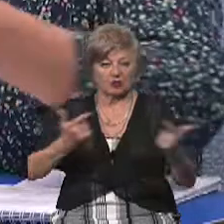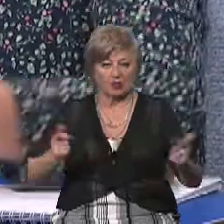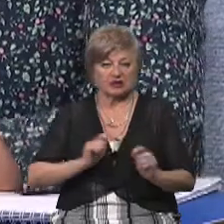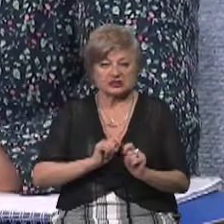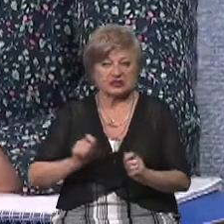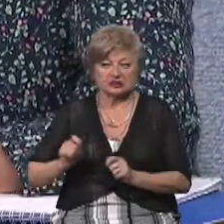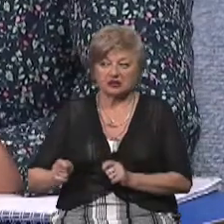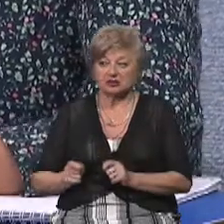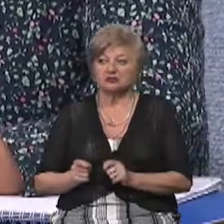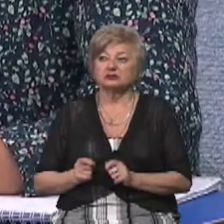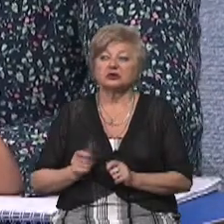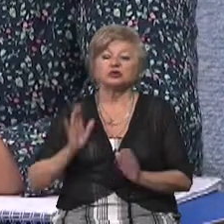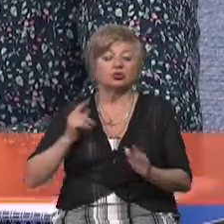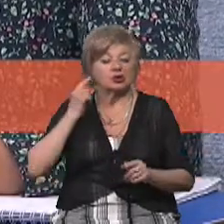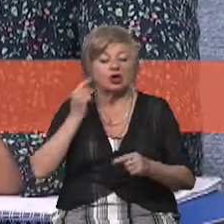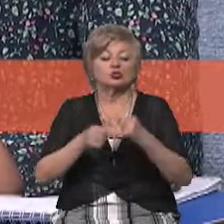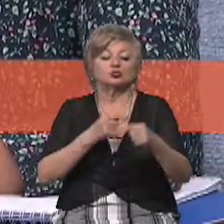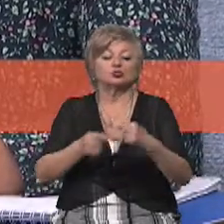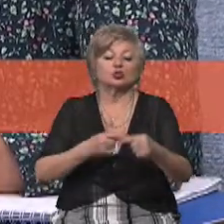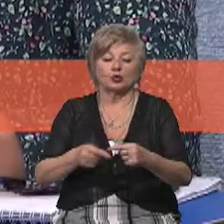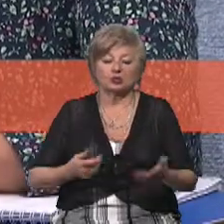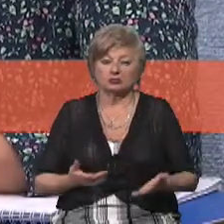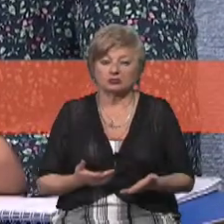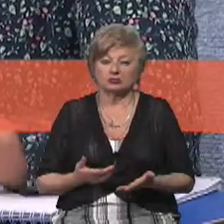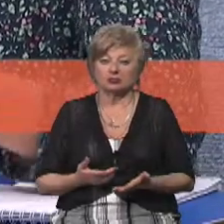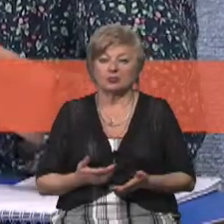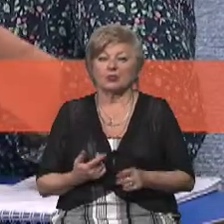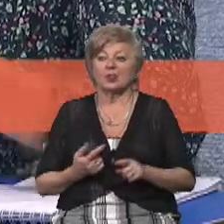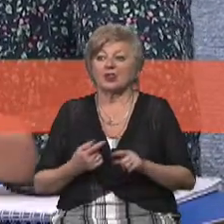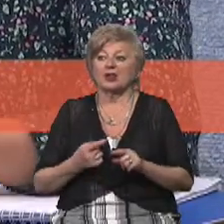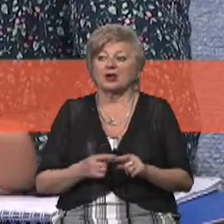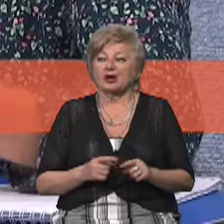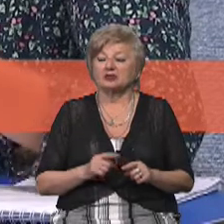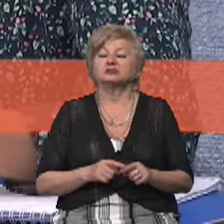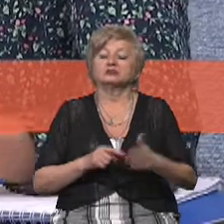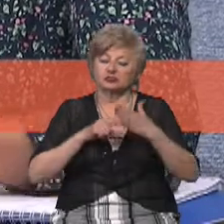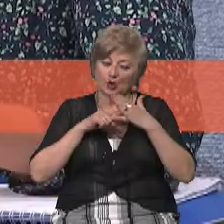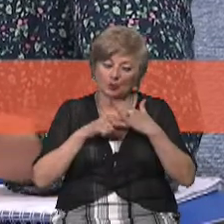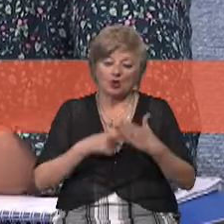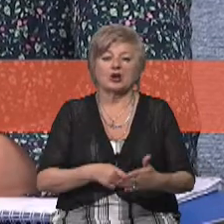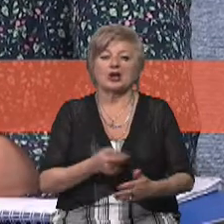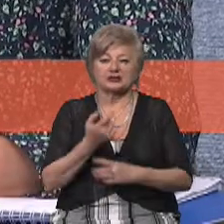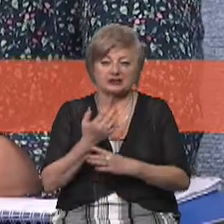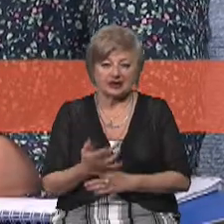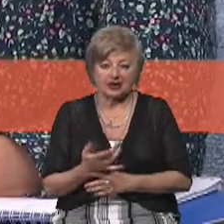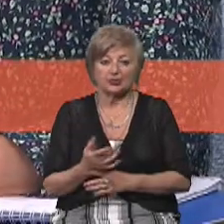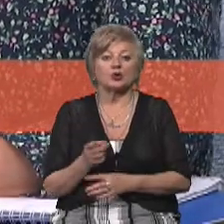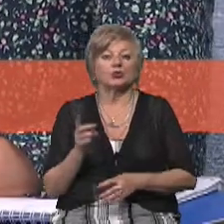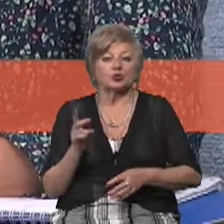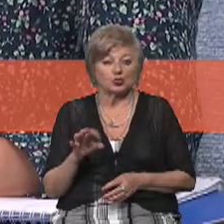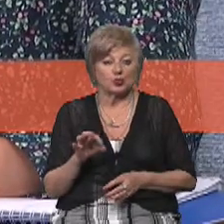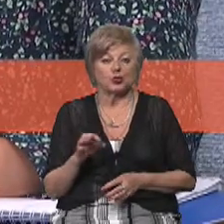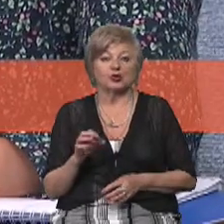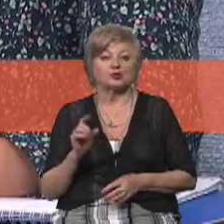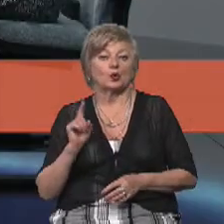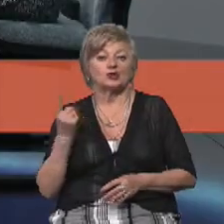тому, що... Поширюються чутки. Так, і екологічні активісти наполягають, вимагають, але це один